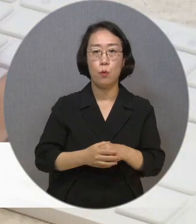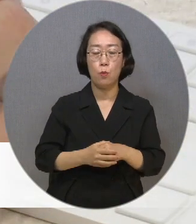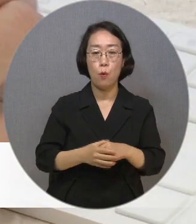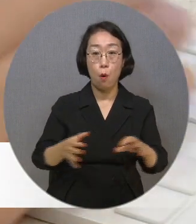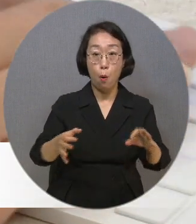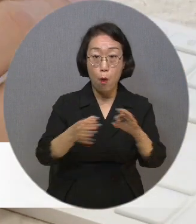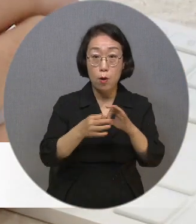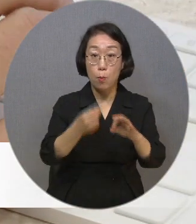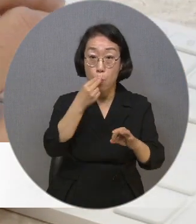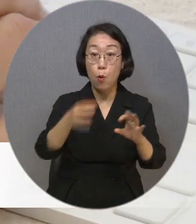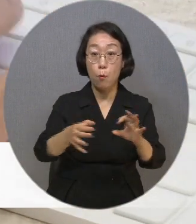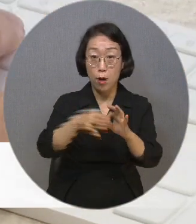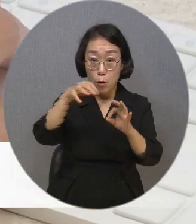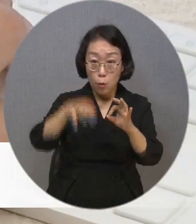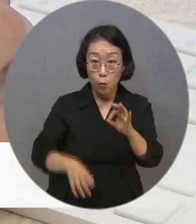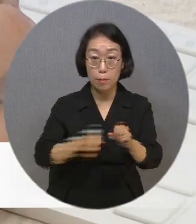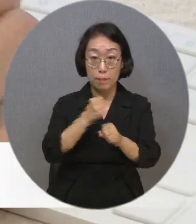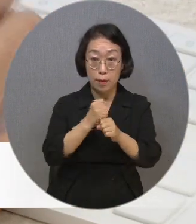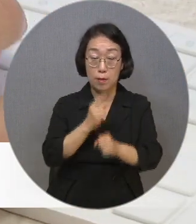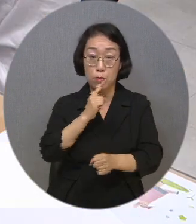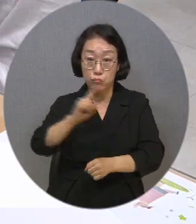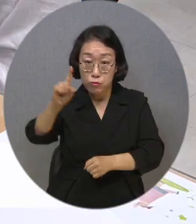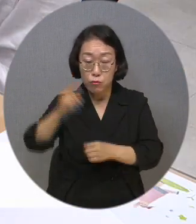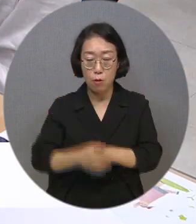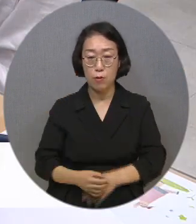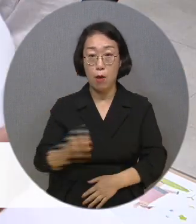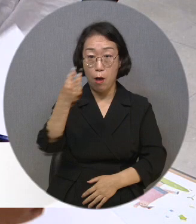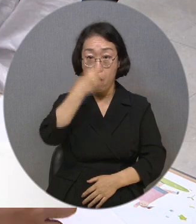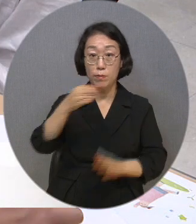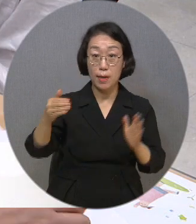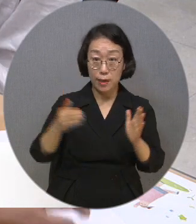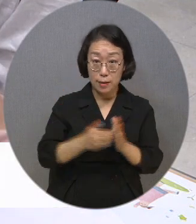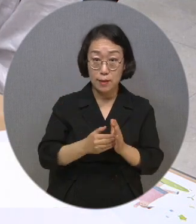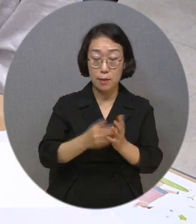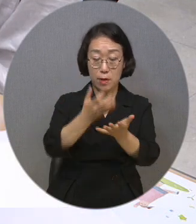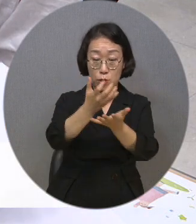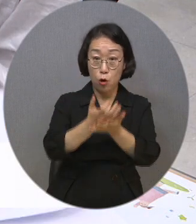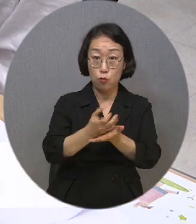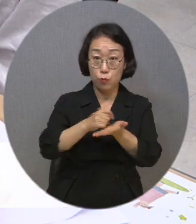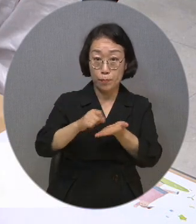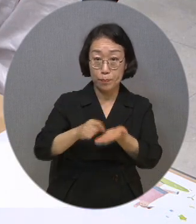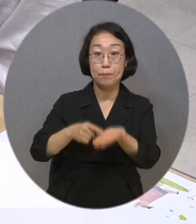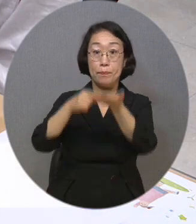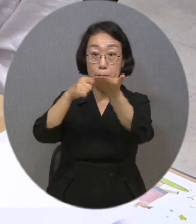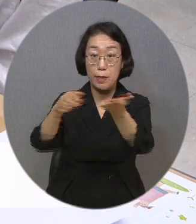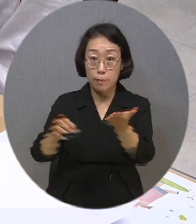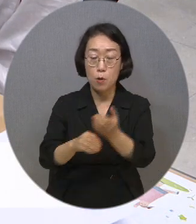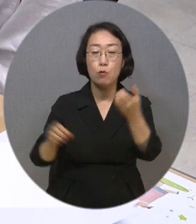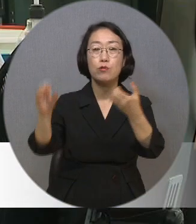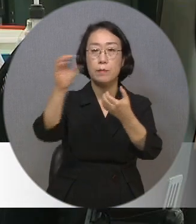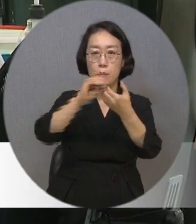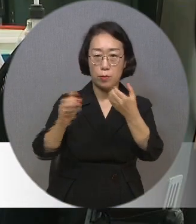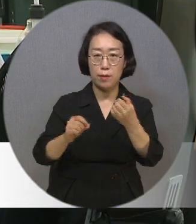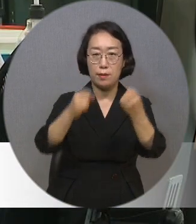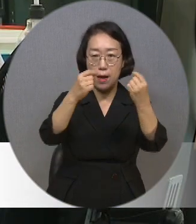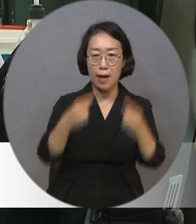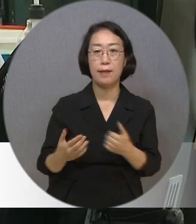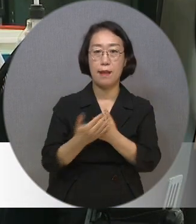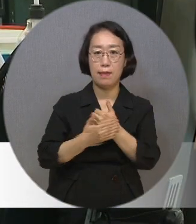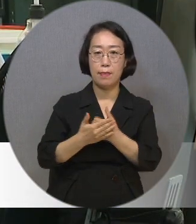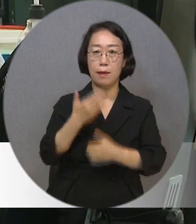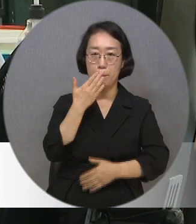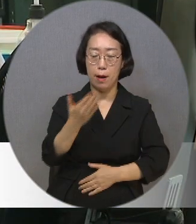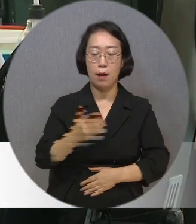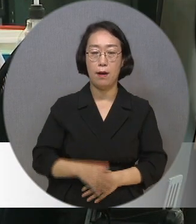발 보조기를 맞춘 뒤 의사의 검수를 받아 공단에 서류를 제출하면 기준금액의 최대 90%를 지원받을 수